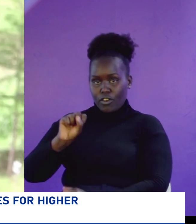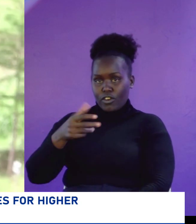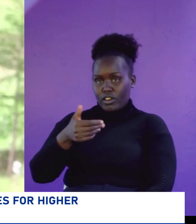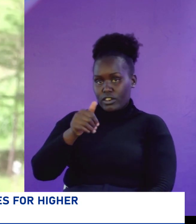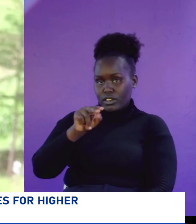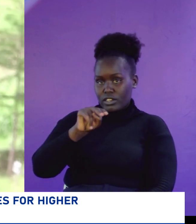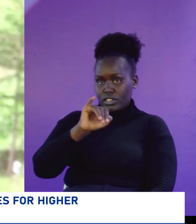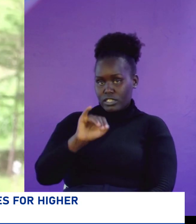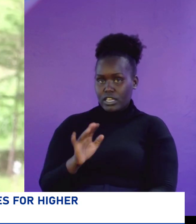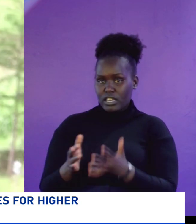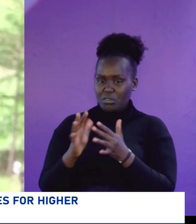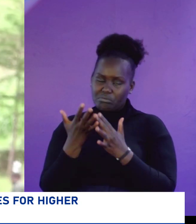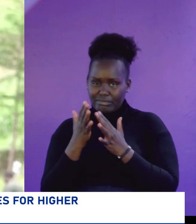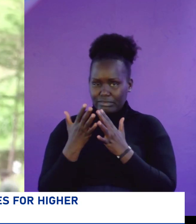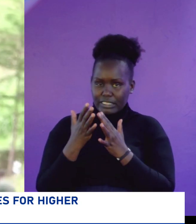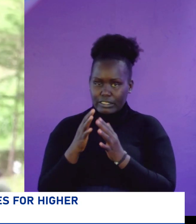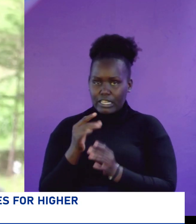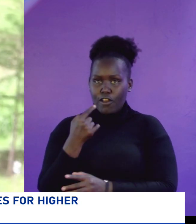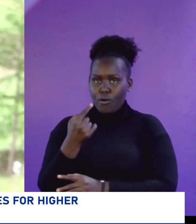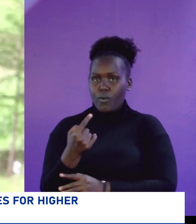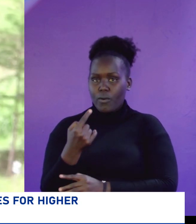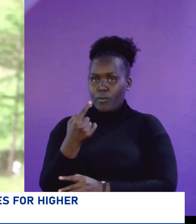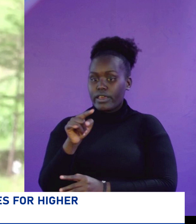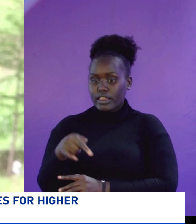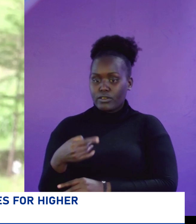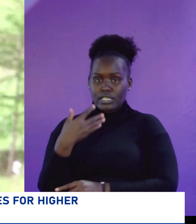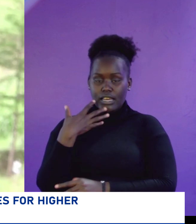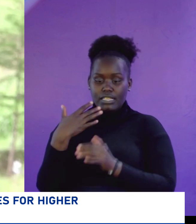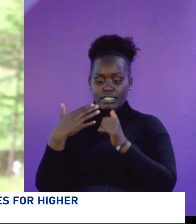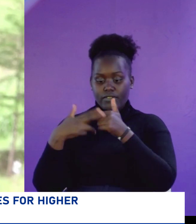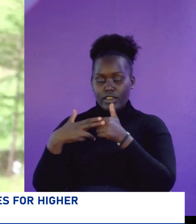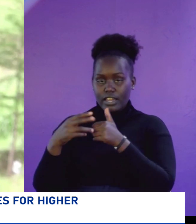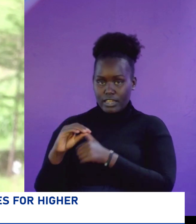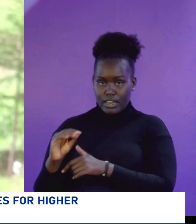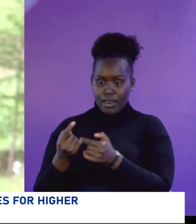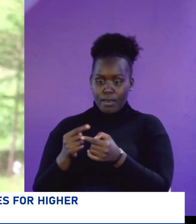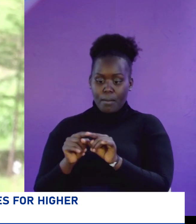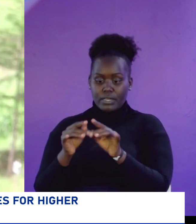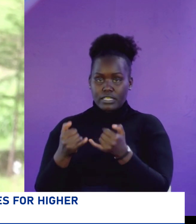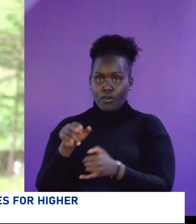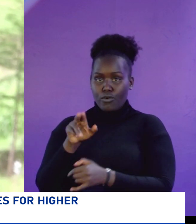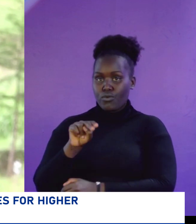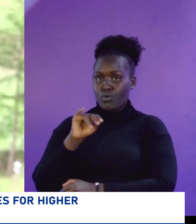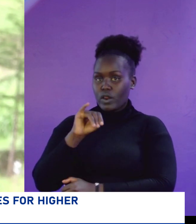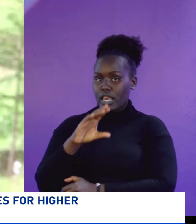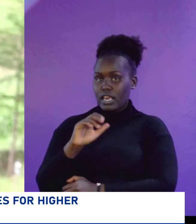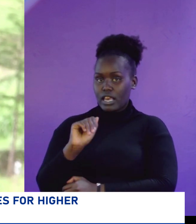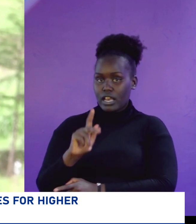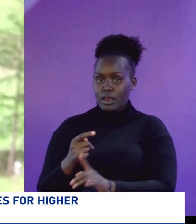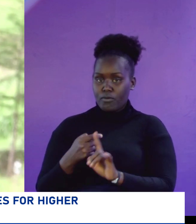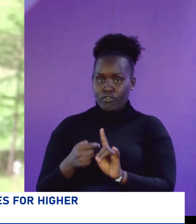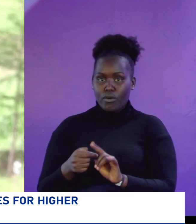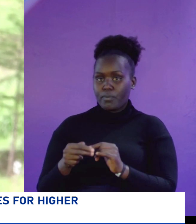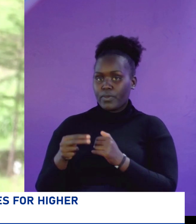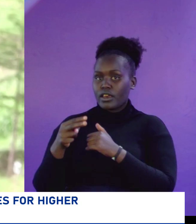ya 1,700 hadi 2,000, lakini hii unica saa hii bei yake ni kuanzia 28